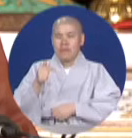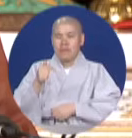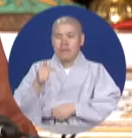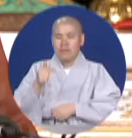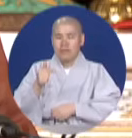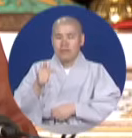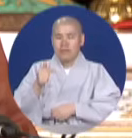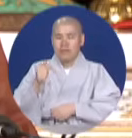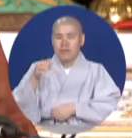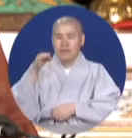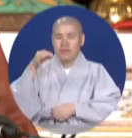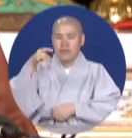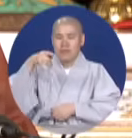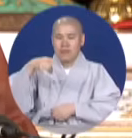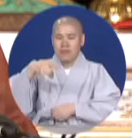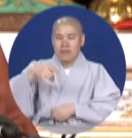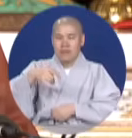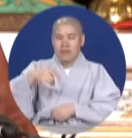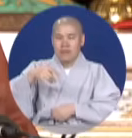우학은